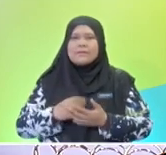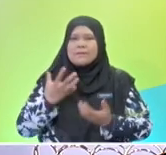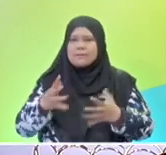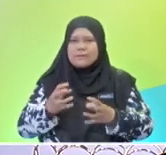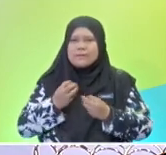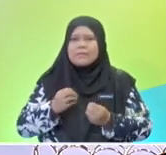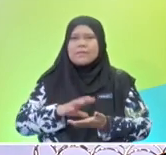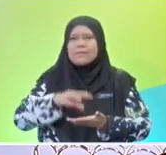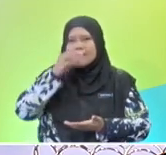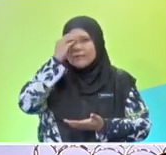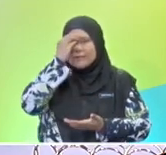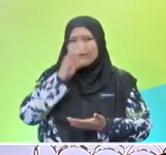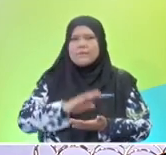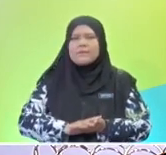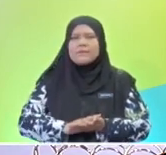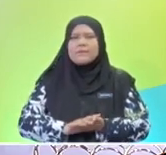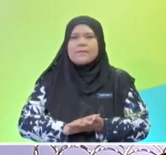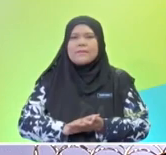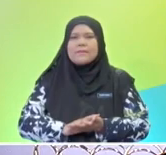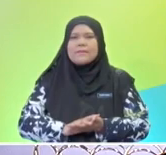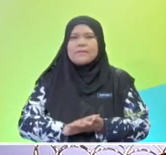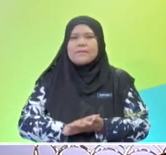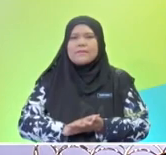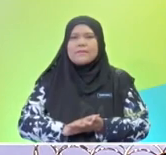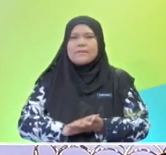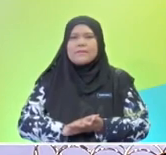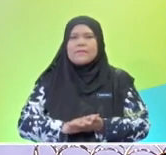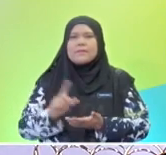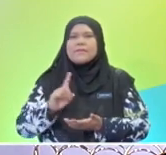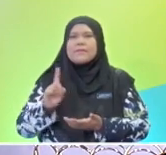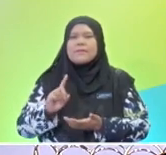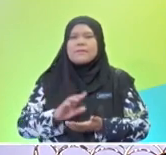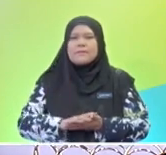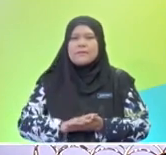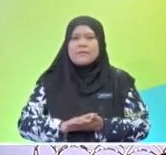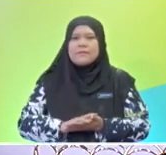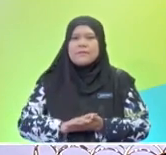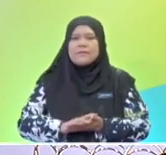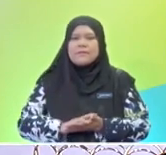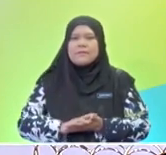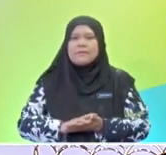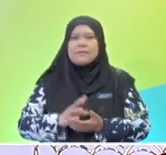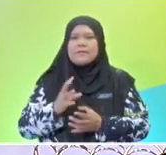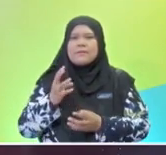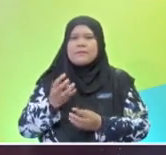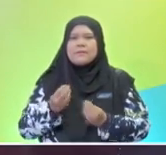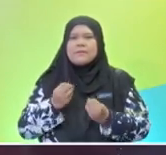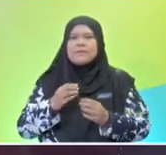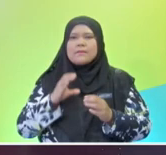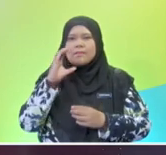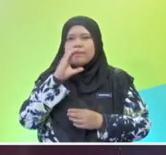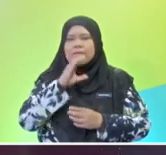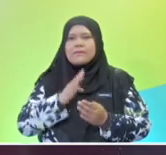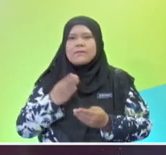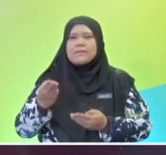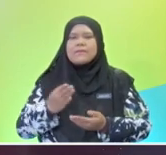belajar dengan lebih lanjut topik ni. Cikgu, dekat mana mereka boleh mencari bahan untuk pembelajaran lanjutan tersebut? Murid-murid di rumah boleh